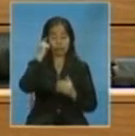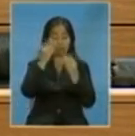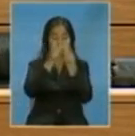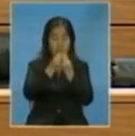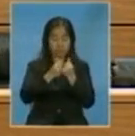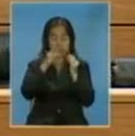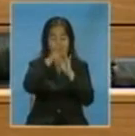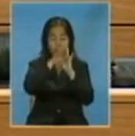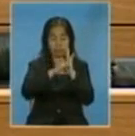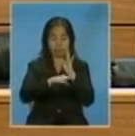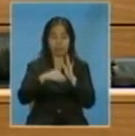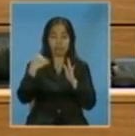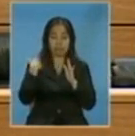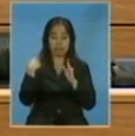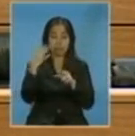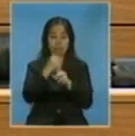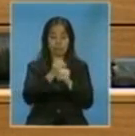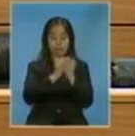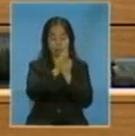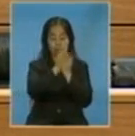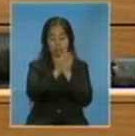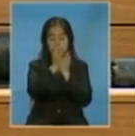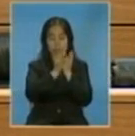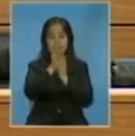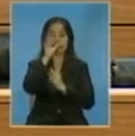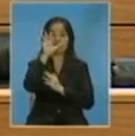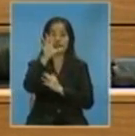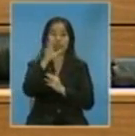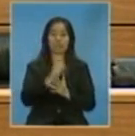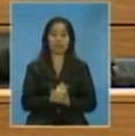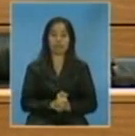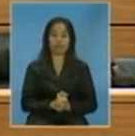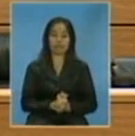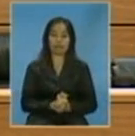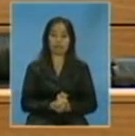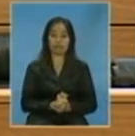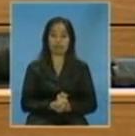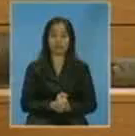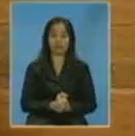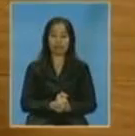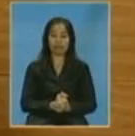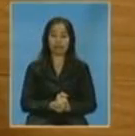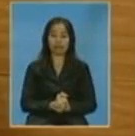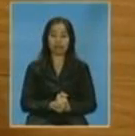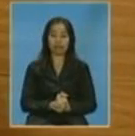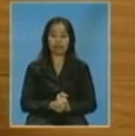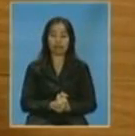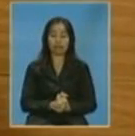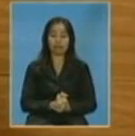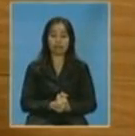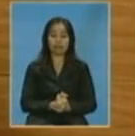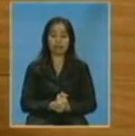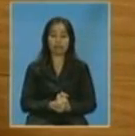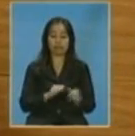มีทั้งหมดอยู่5สายทางครับที่ต้องตัดสินใจคือ